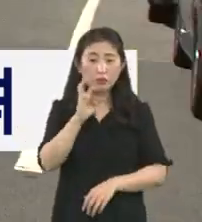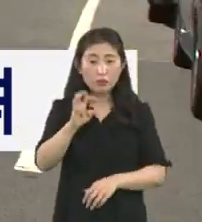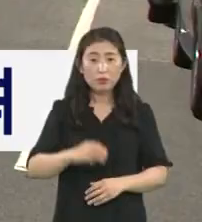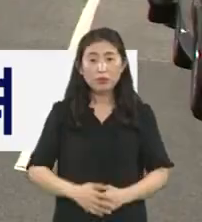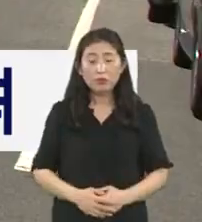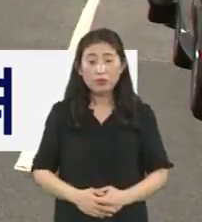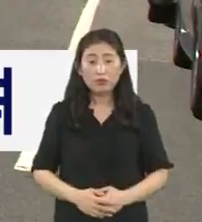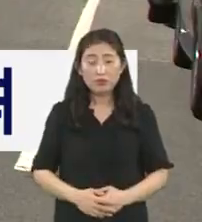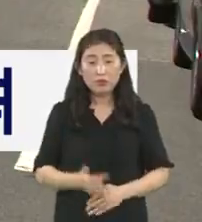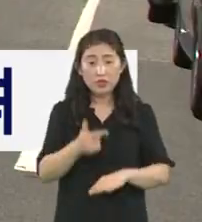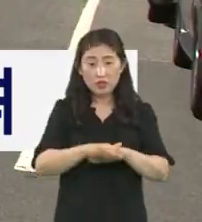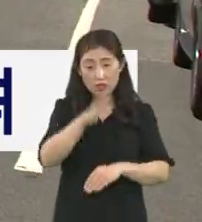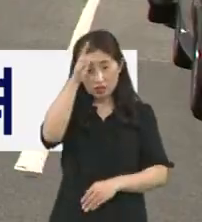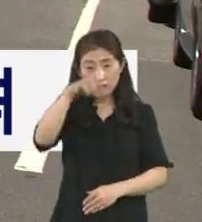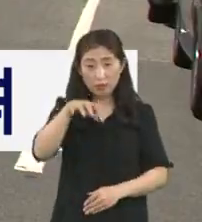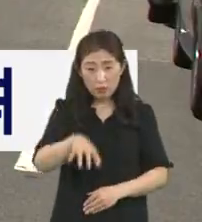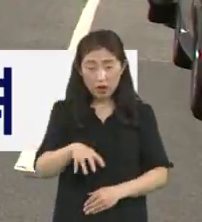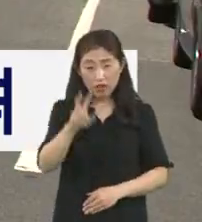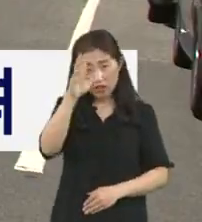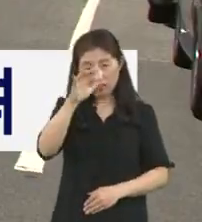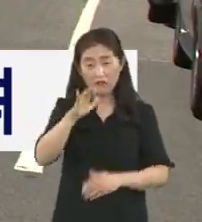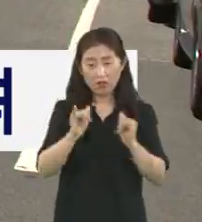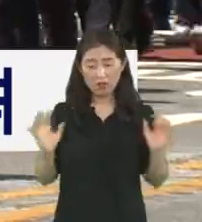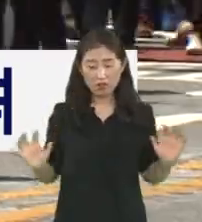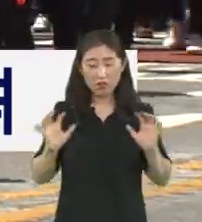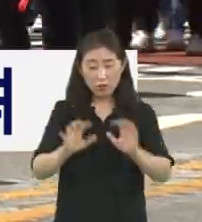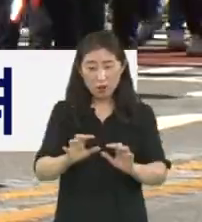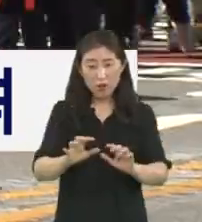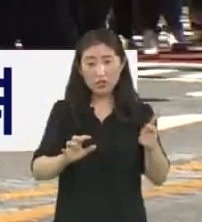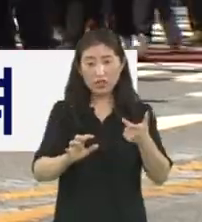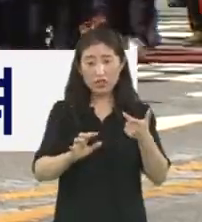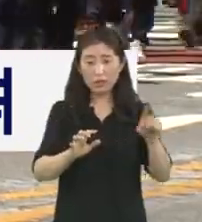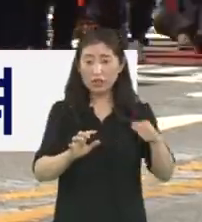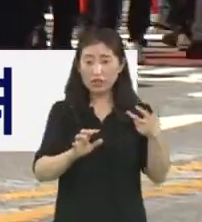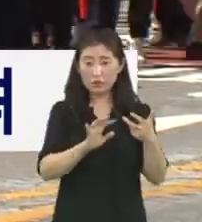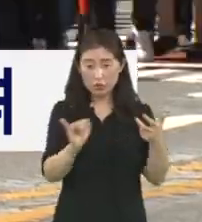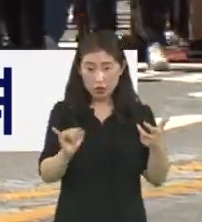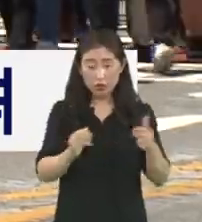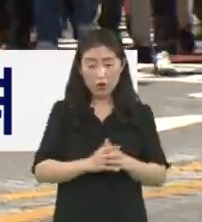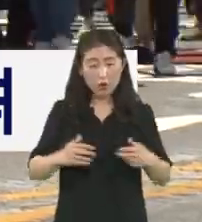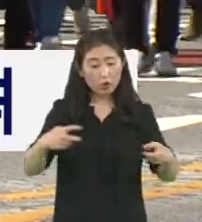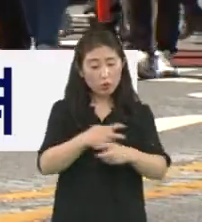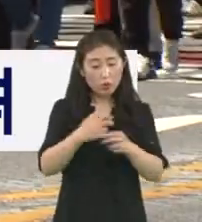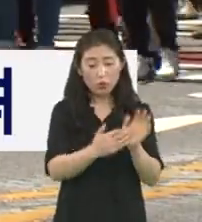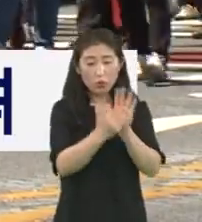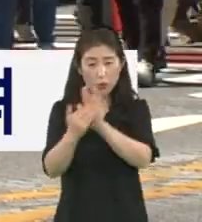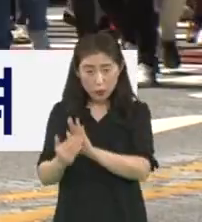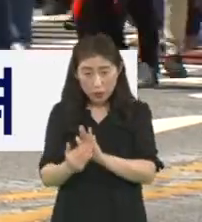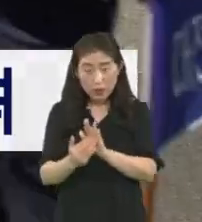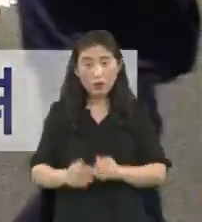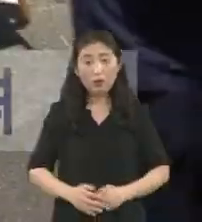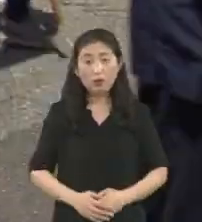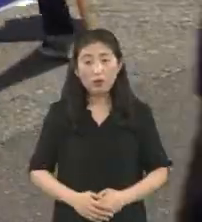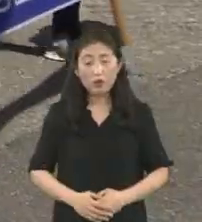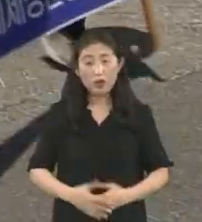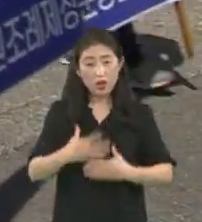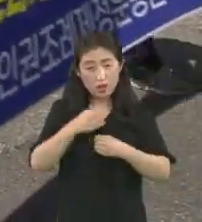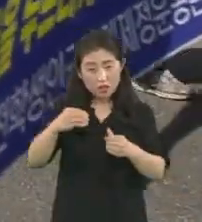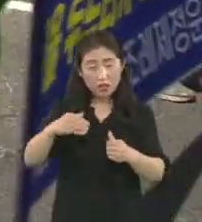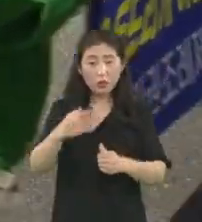행진했습니다. 대전경찰청도 기동대 등 3개 중대 170여 명을 동원해 주변 도로를 일시 통제하는 등